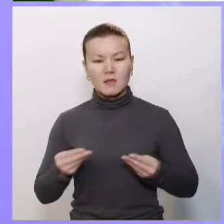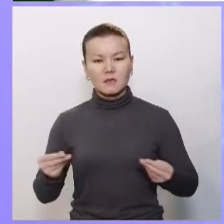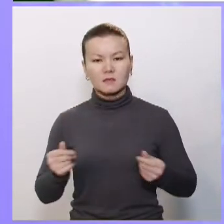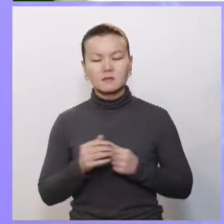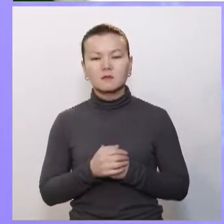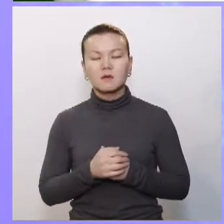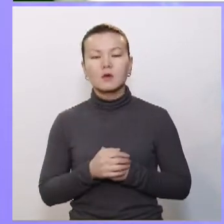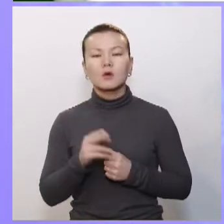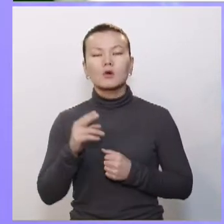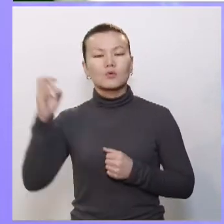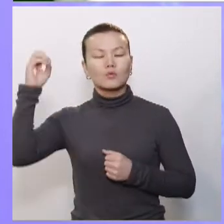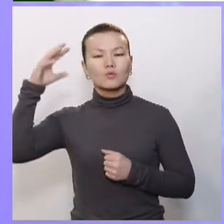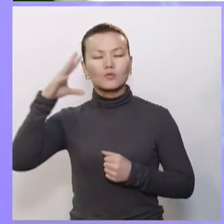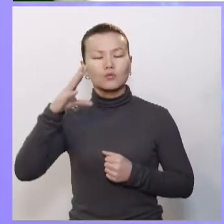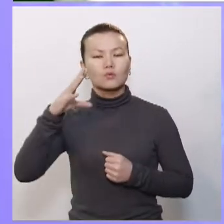Күн жылыйт.